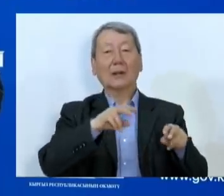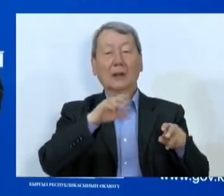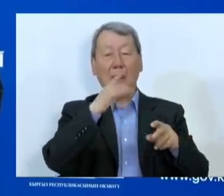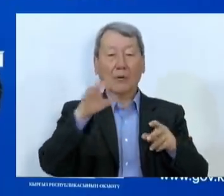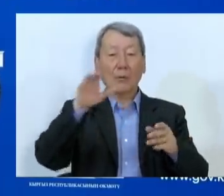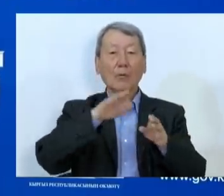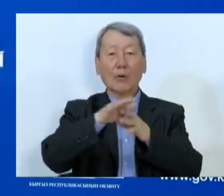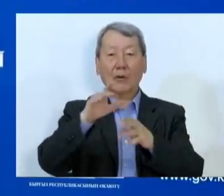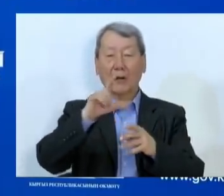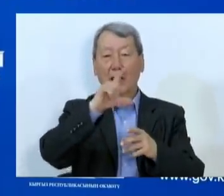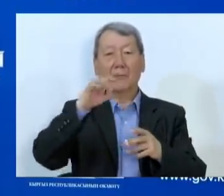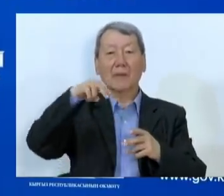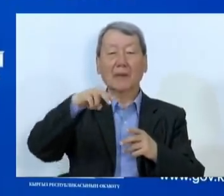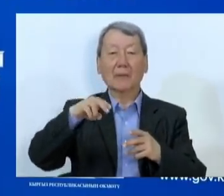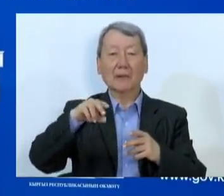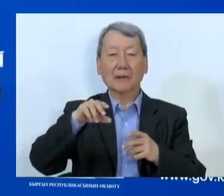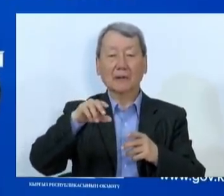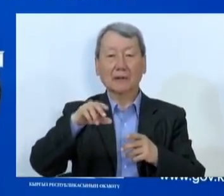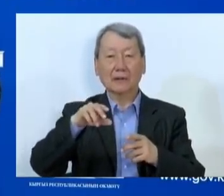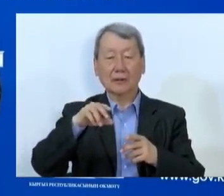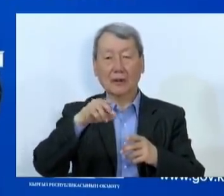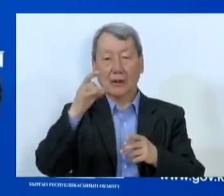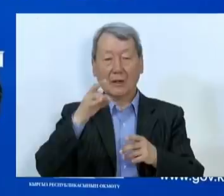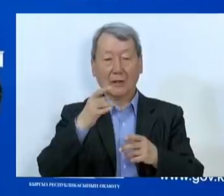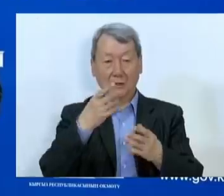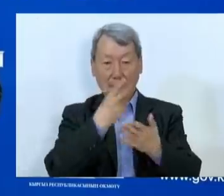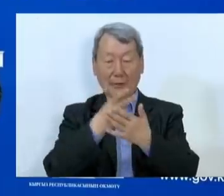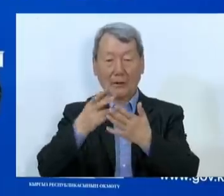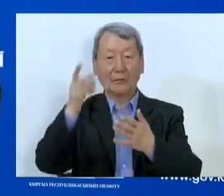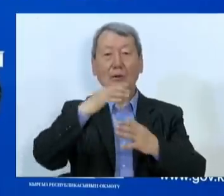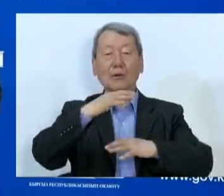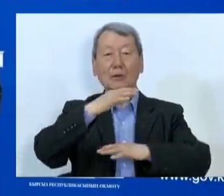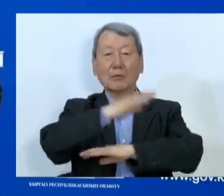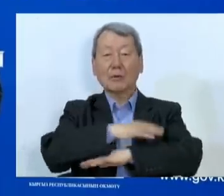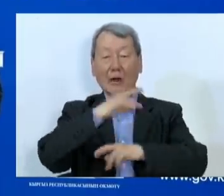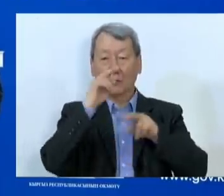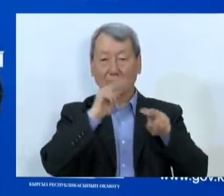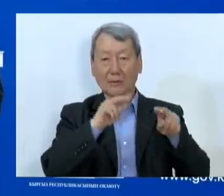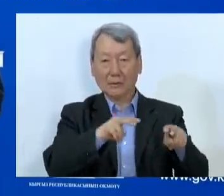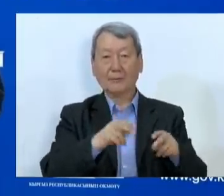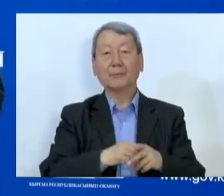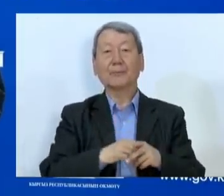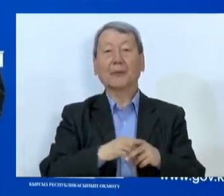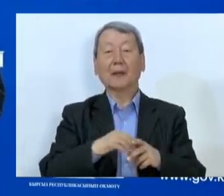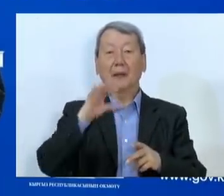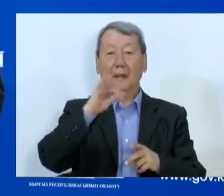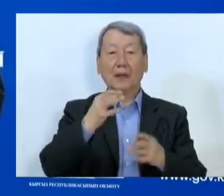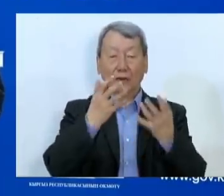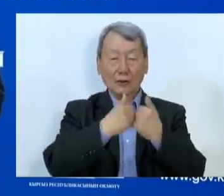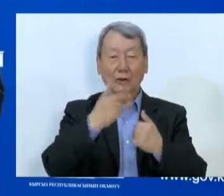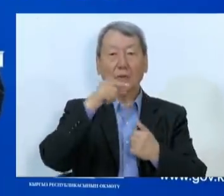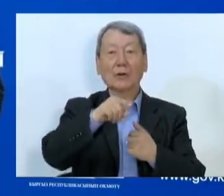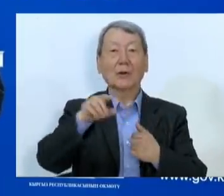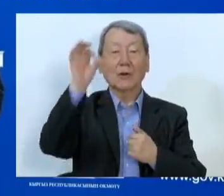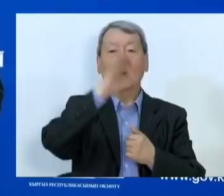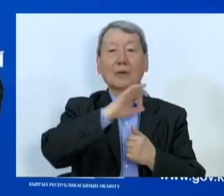толук эпидемиялык абалды деген толугу менен бекем тартипте ушул көзөмөл жүрдү. Ошол